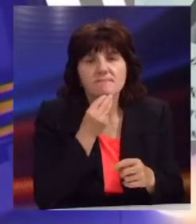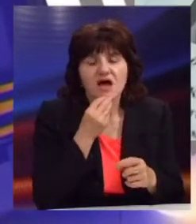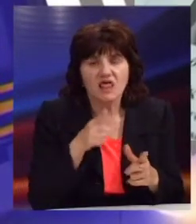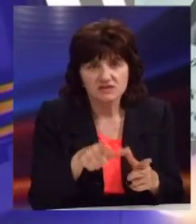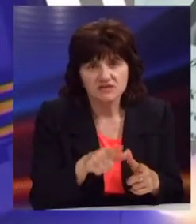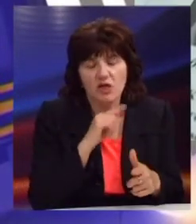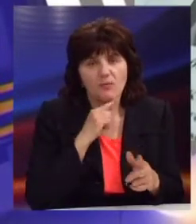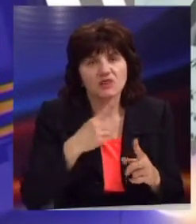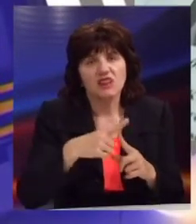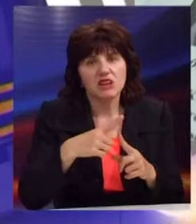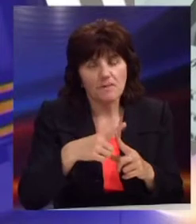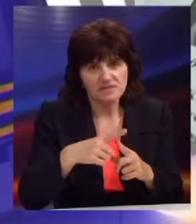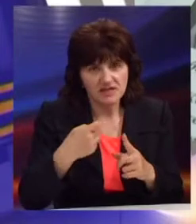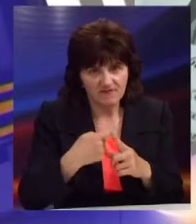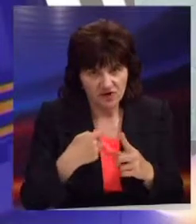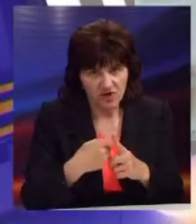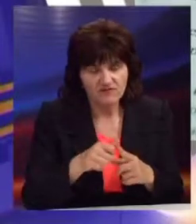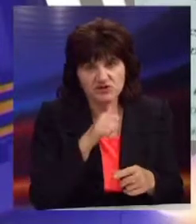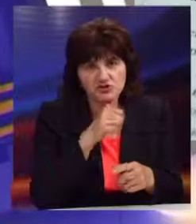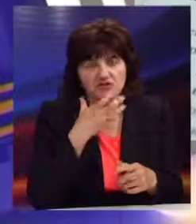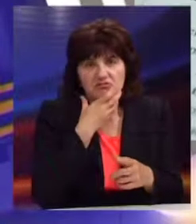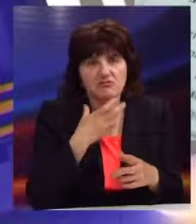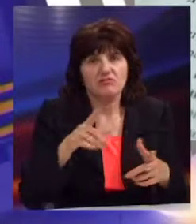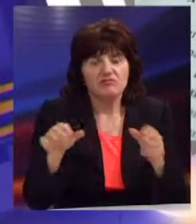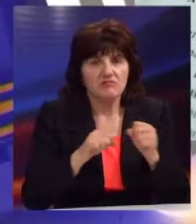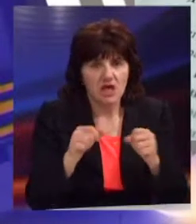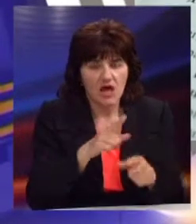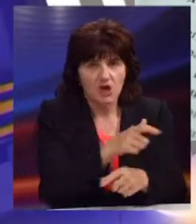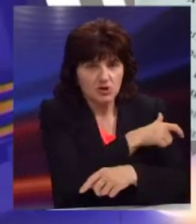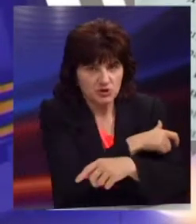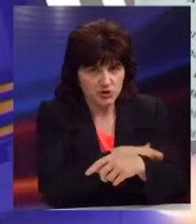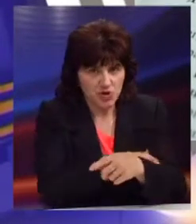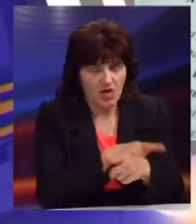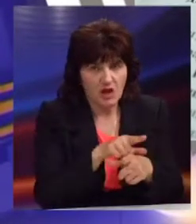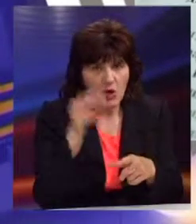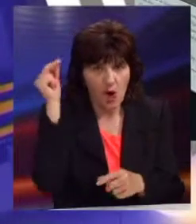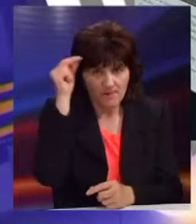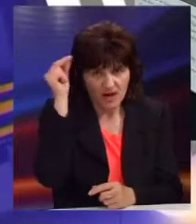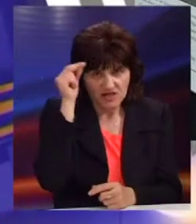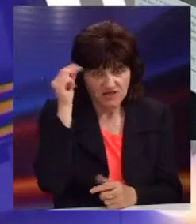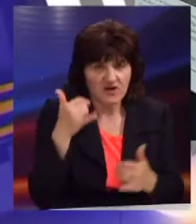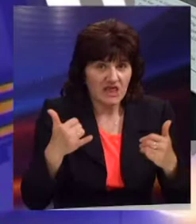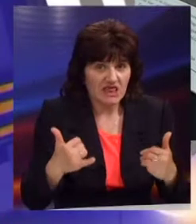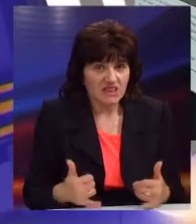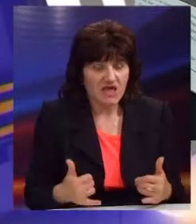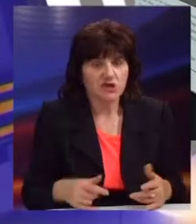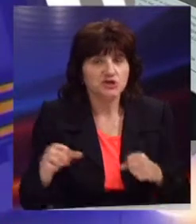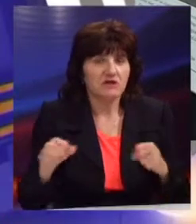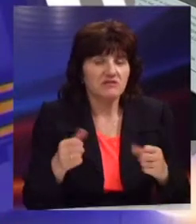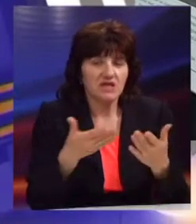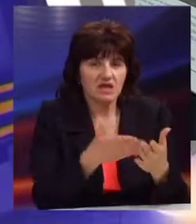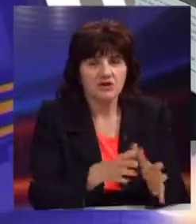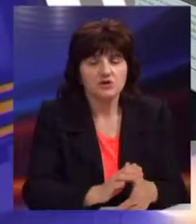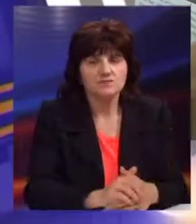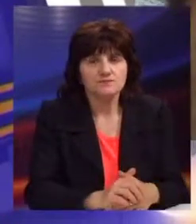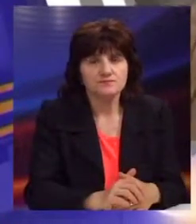Kovač, uz podršku Slobodana Čampraga, tadašnjeg člana gradskog veća zaduženog za oblast obrazovanja, a današnjeg direktora ove obrazovne